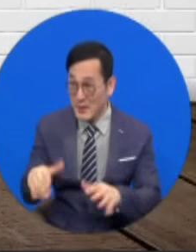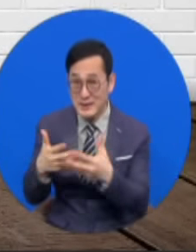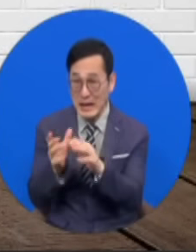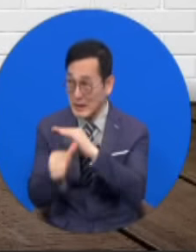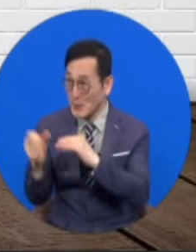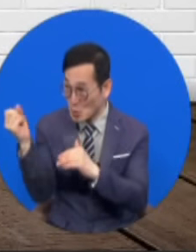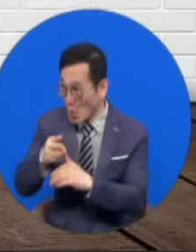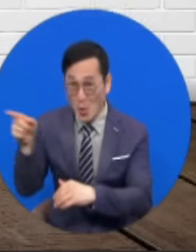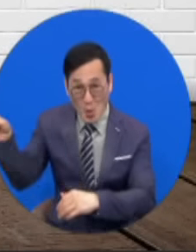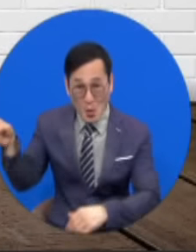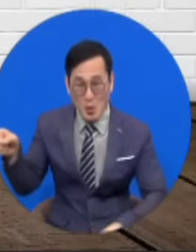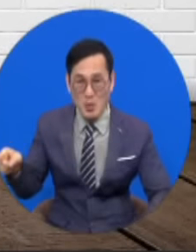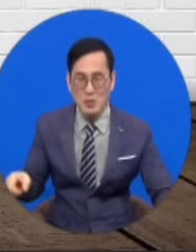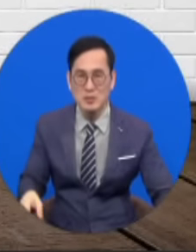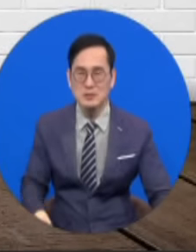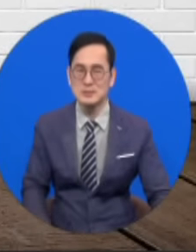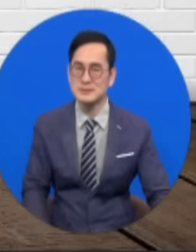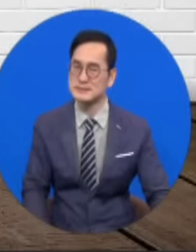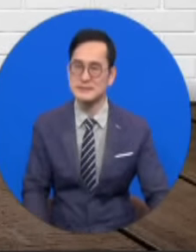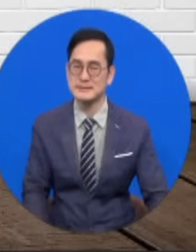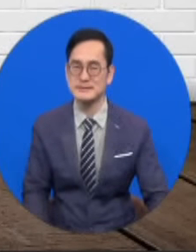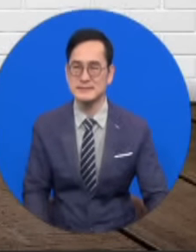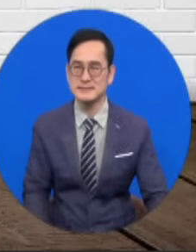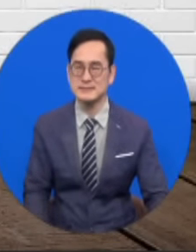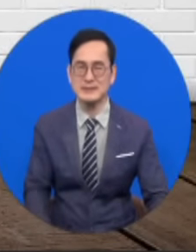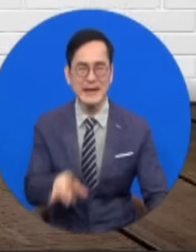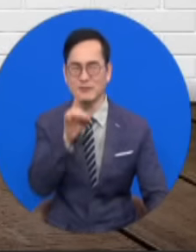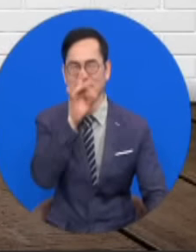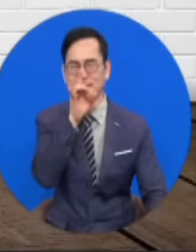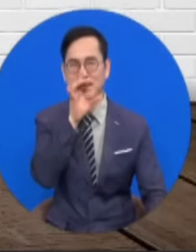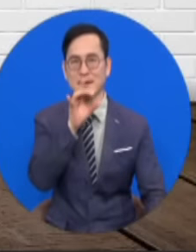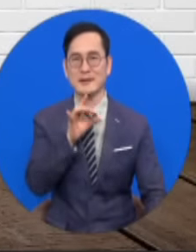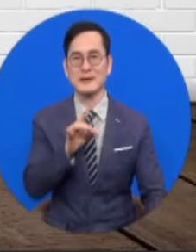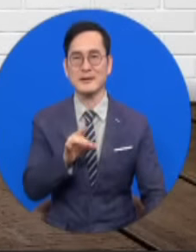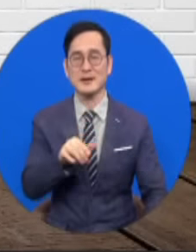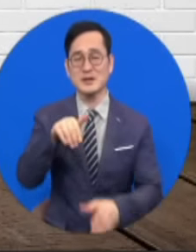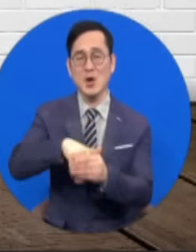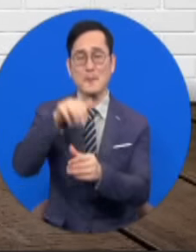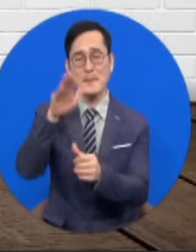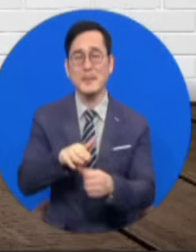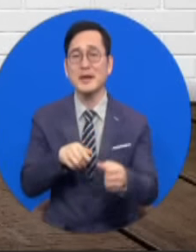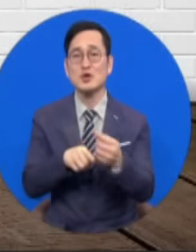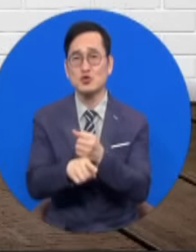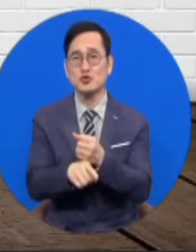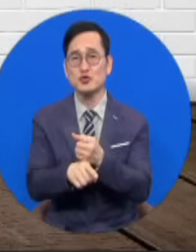폐인 진단은 지난 선거에서 불거진 한동훈 비대위원장 당과